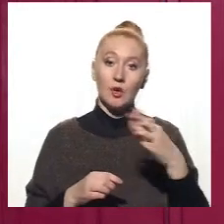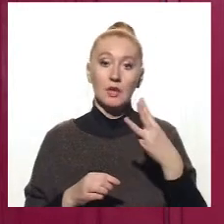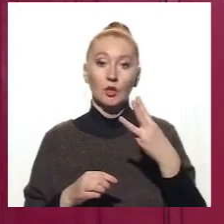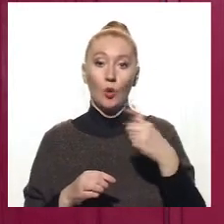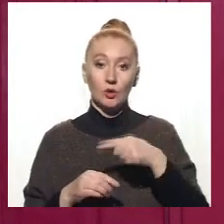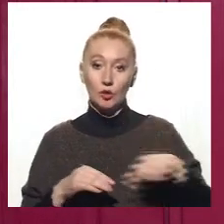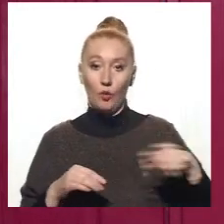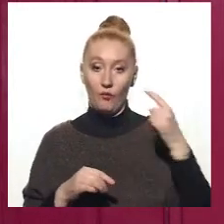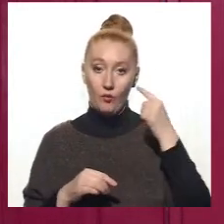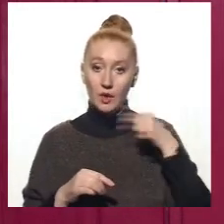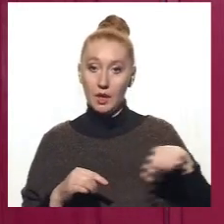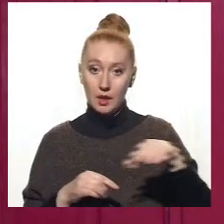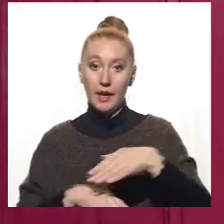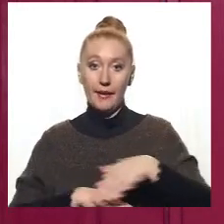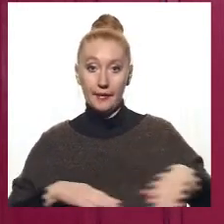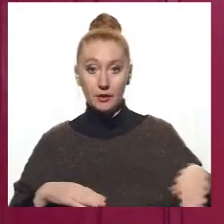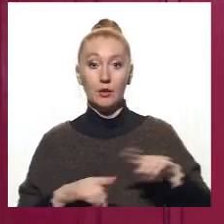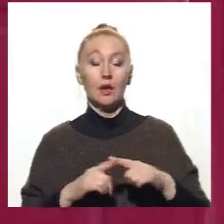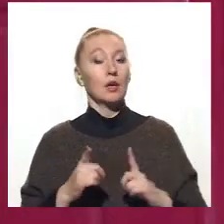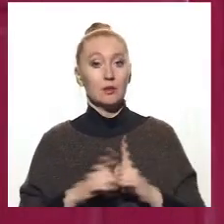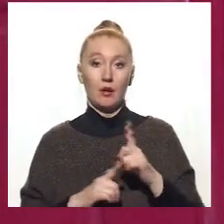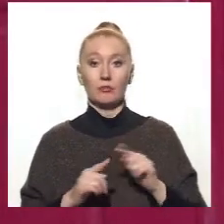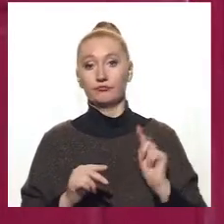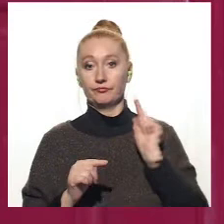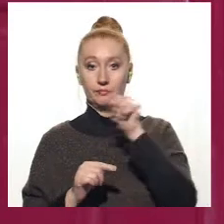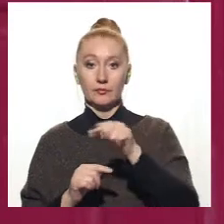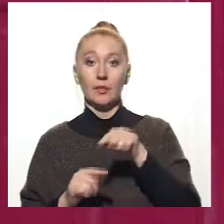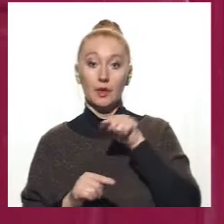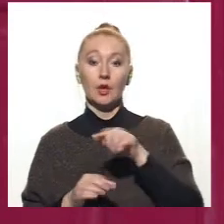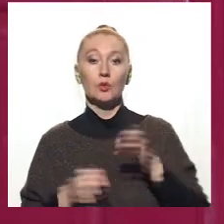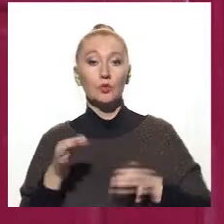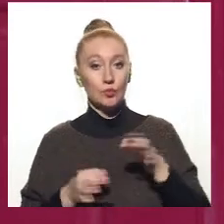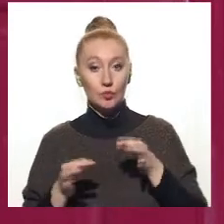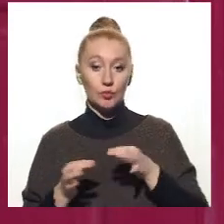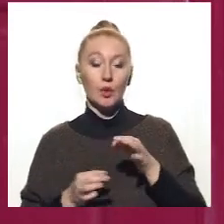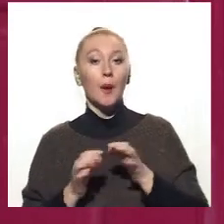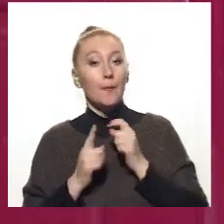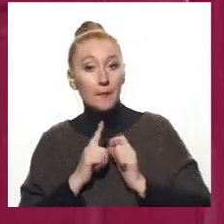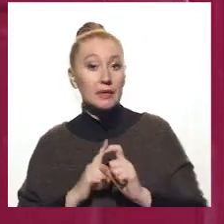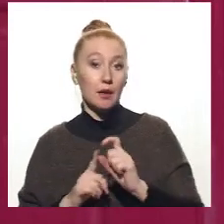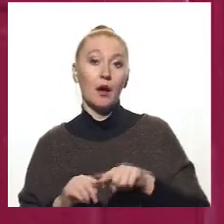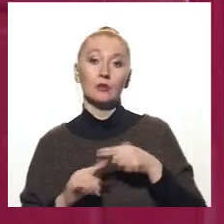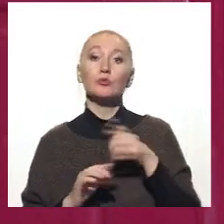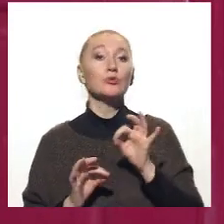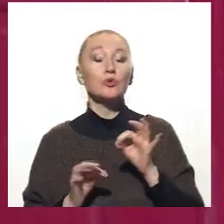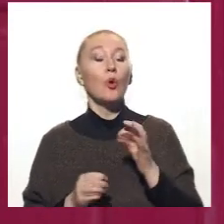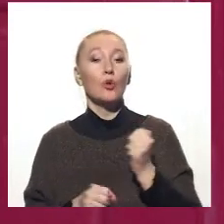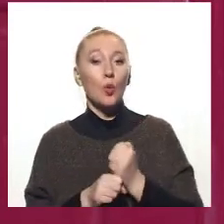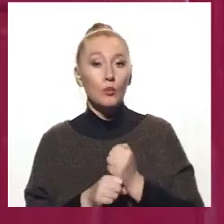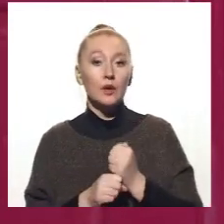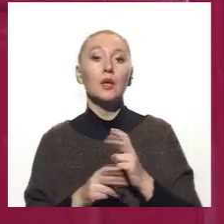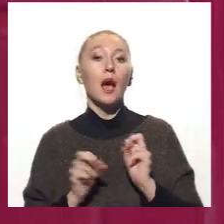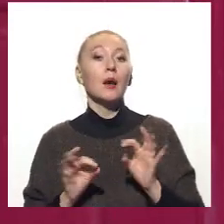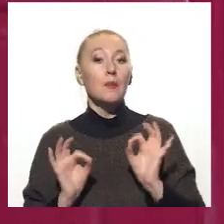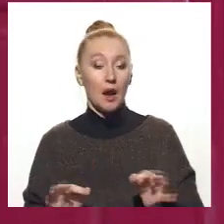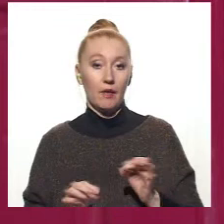лінію і відразу відбувається атака. Ти їх судиш, підказуєш їм, що робити, як правильно